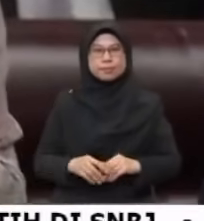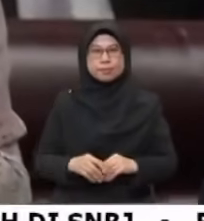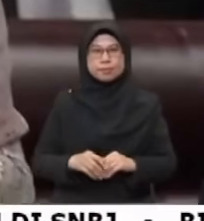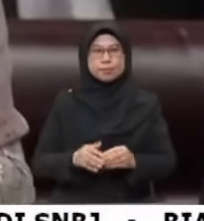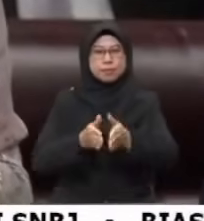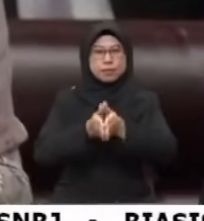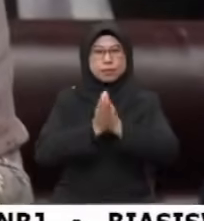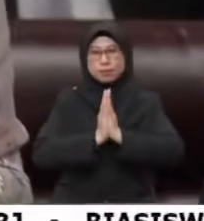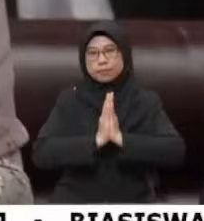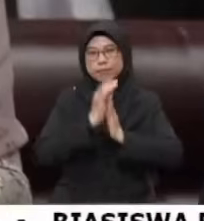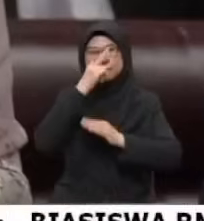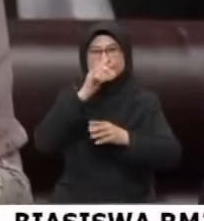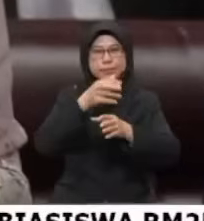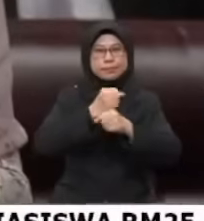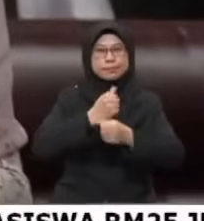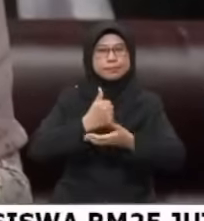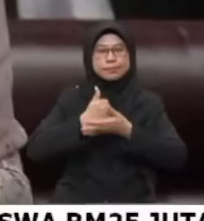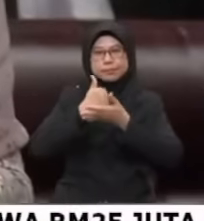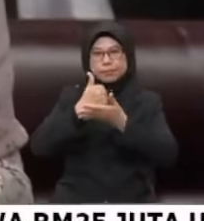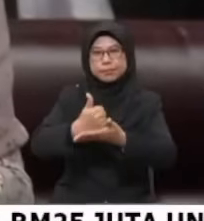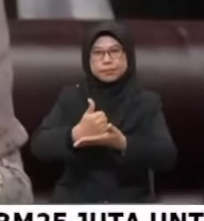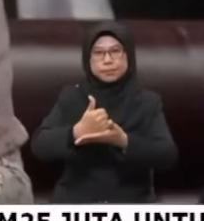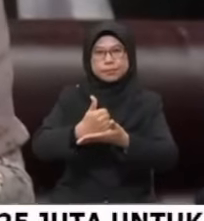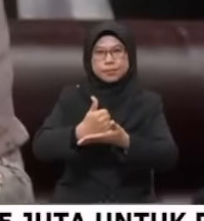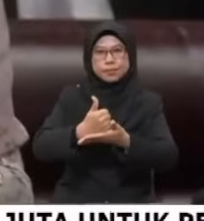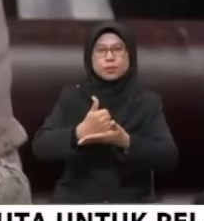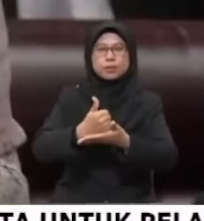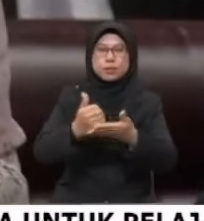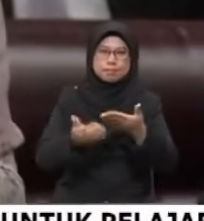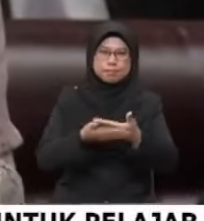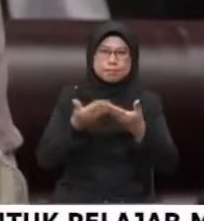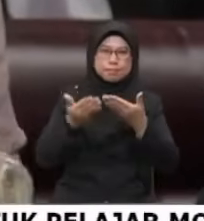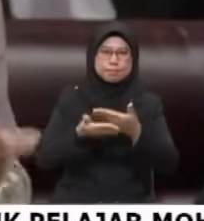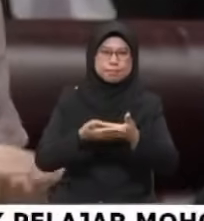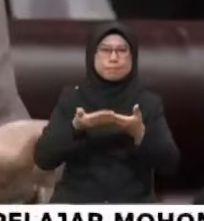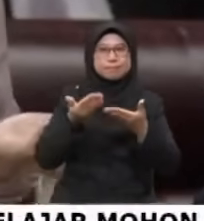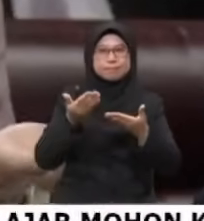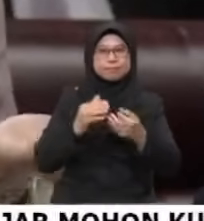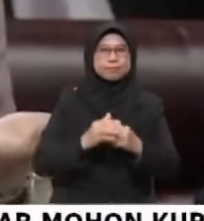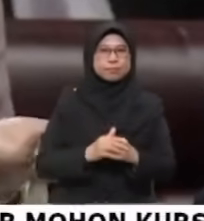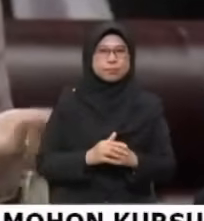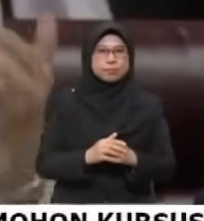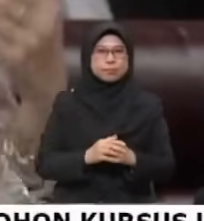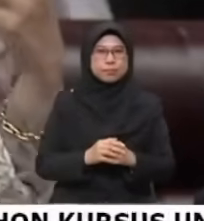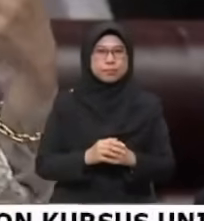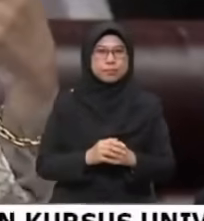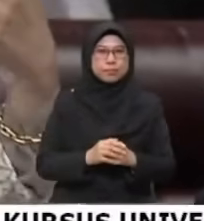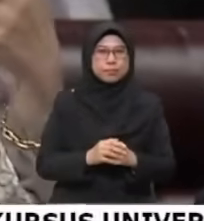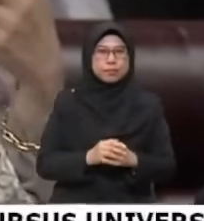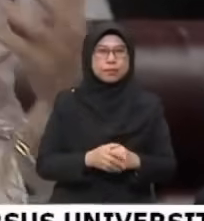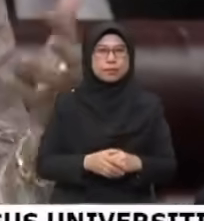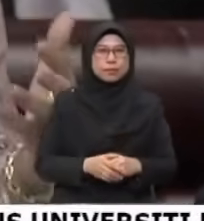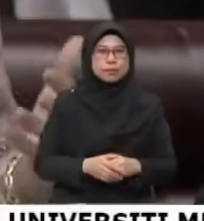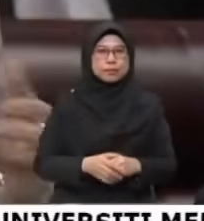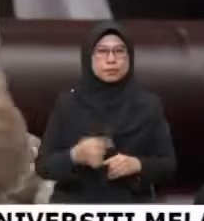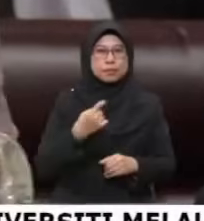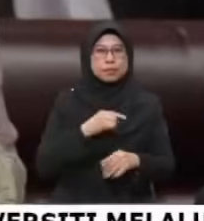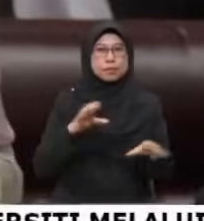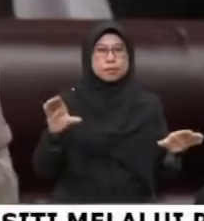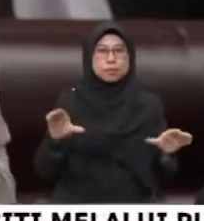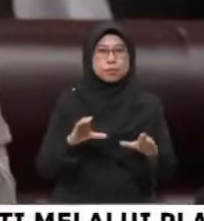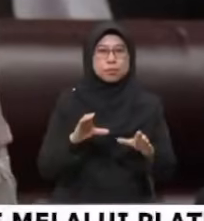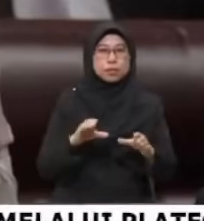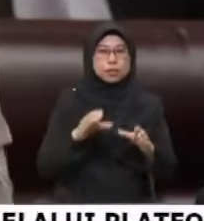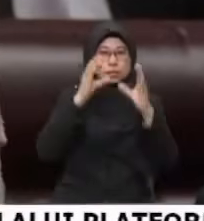permohonan untuk mendapatkan bantuan ini kita telah permudahkan selain daripada kita buat secara